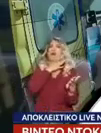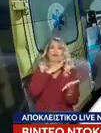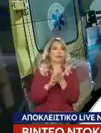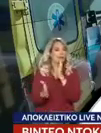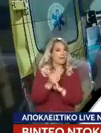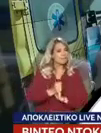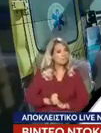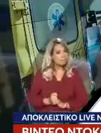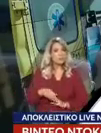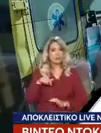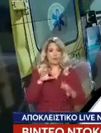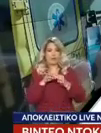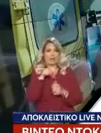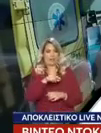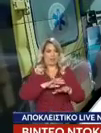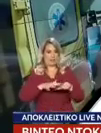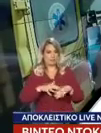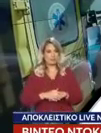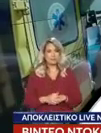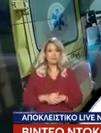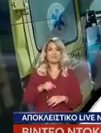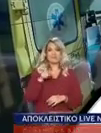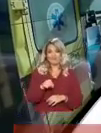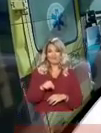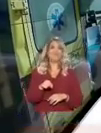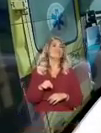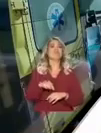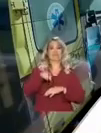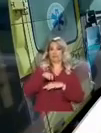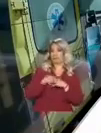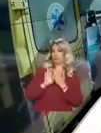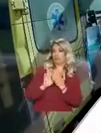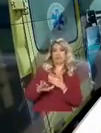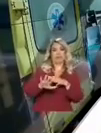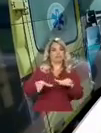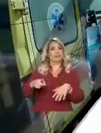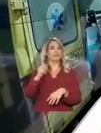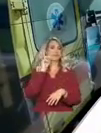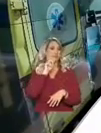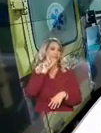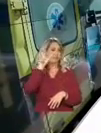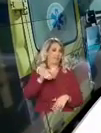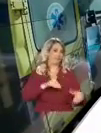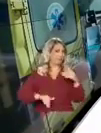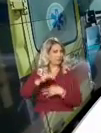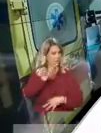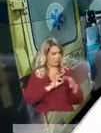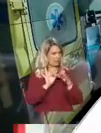Στη θάλασσα, απέναντι από το σημείο που κάθεται ο άνδρας αυτός, κολυμπάει η Μαρίλη μια γυναίκα. Για πες